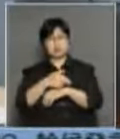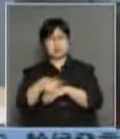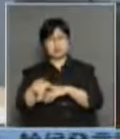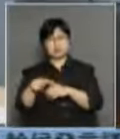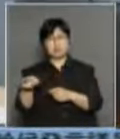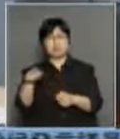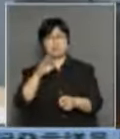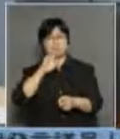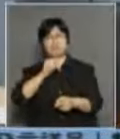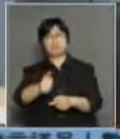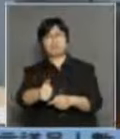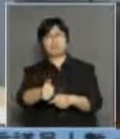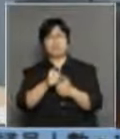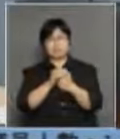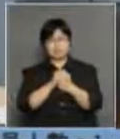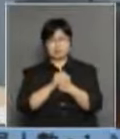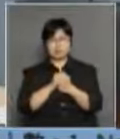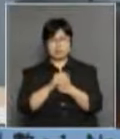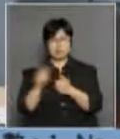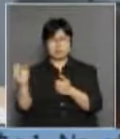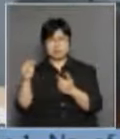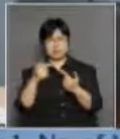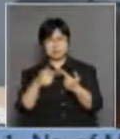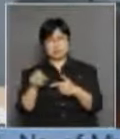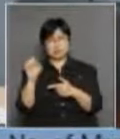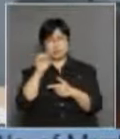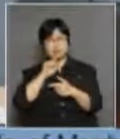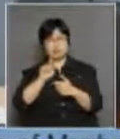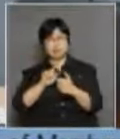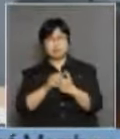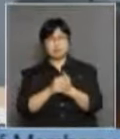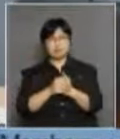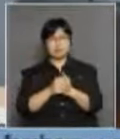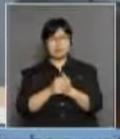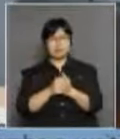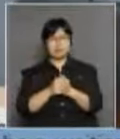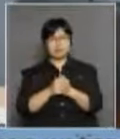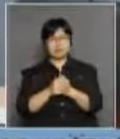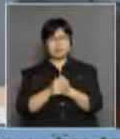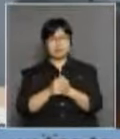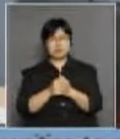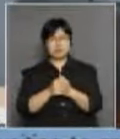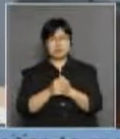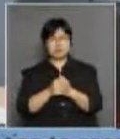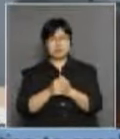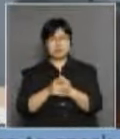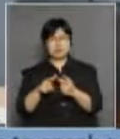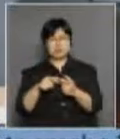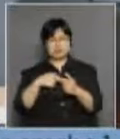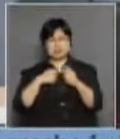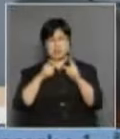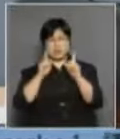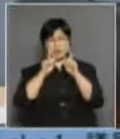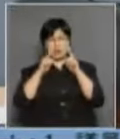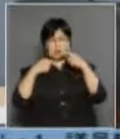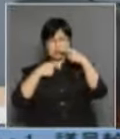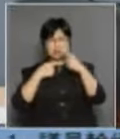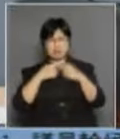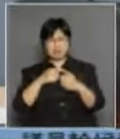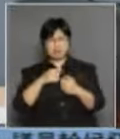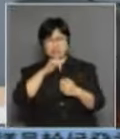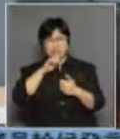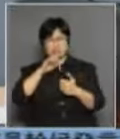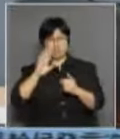有聲，跟住佢講咩呢？咁你知道啦，佢男兒口大食四方㗎嘛，係咪？係